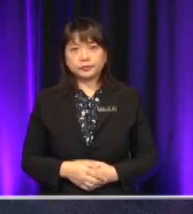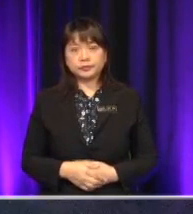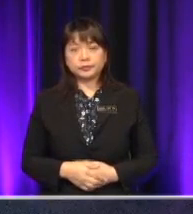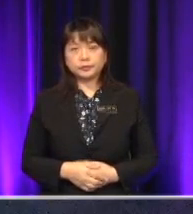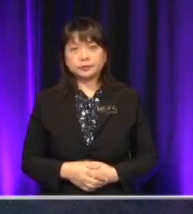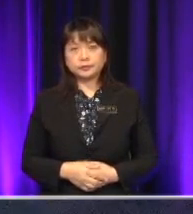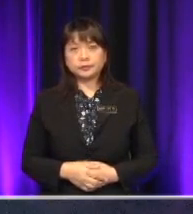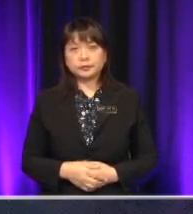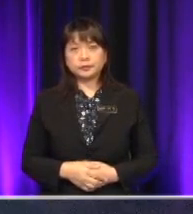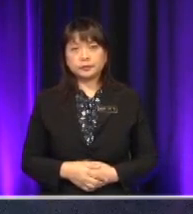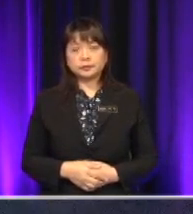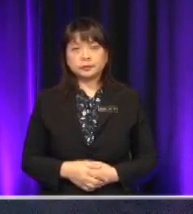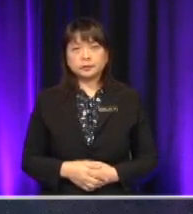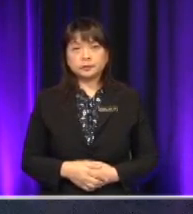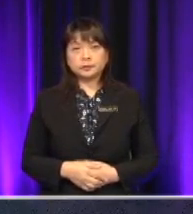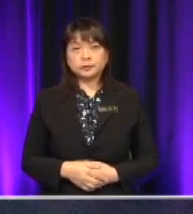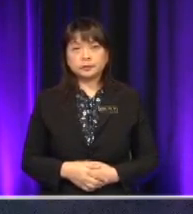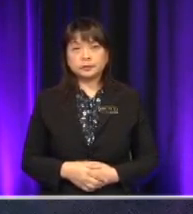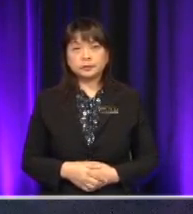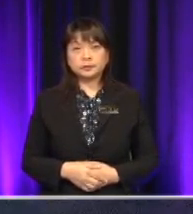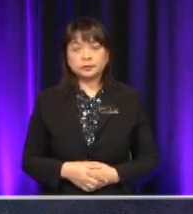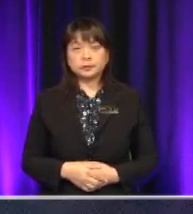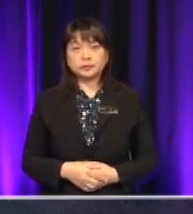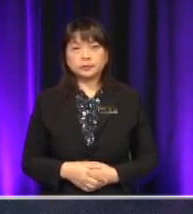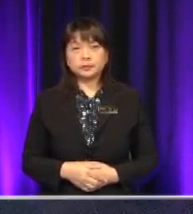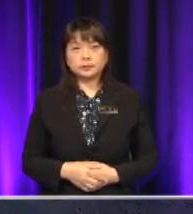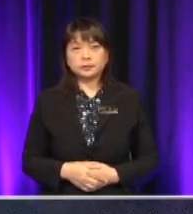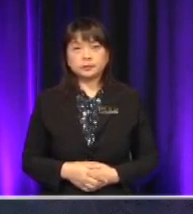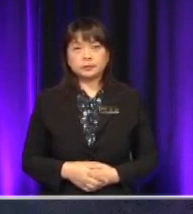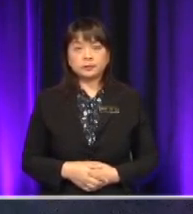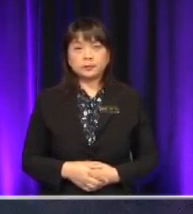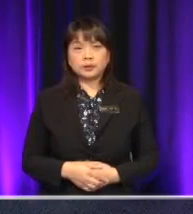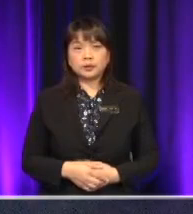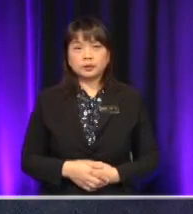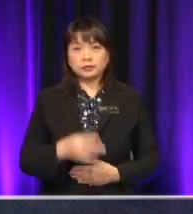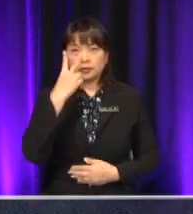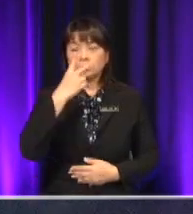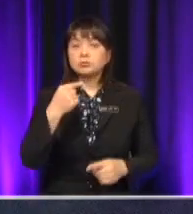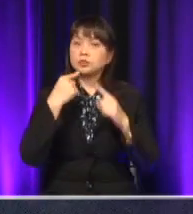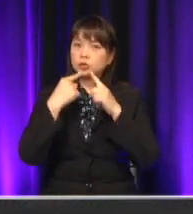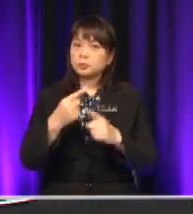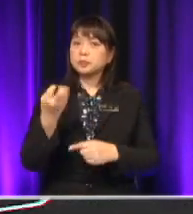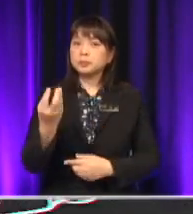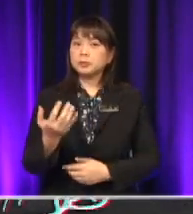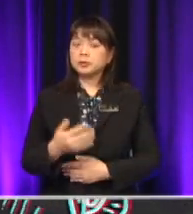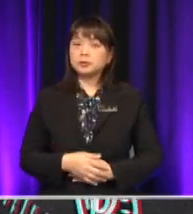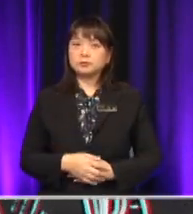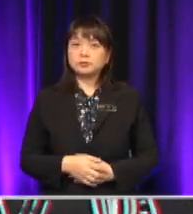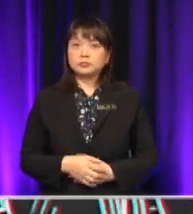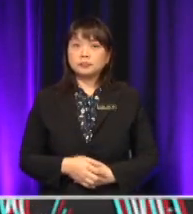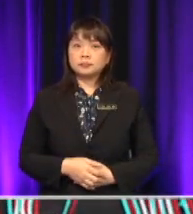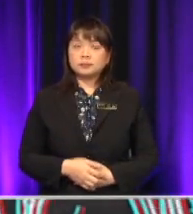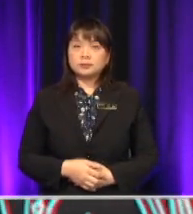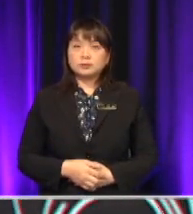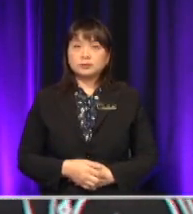1504 meter kita nak tukar kepada kilometer. Kita kena buat apa? Kilo ni 1000, cikgu. Maka 1 kilometer bersamaan